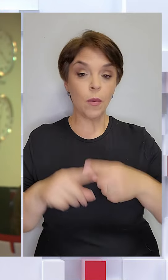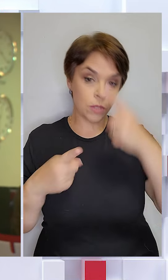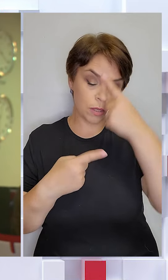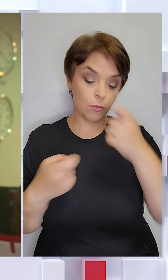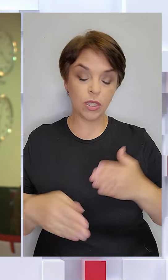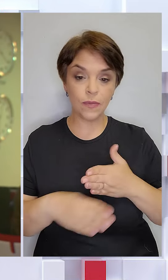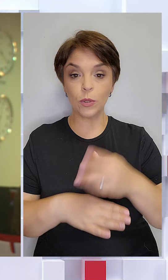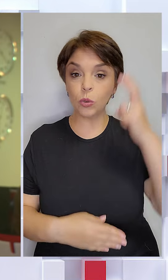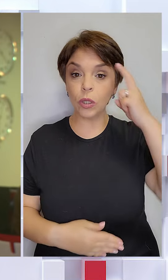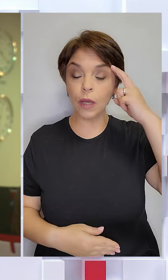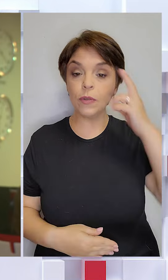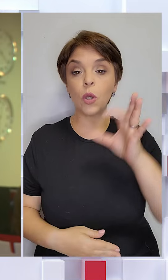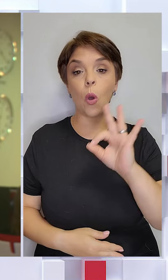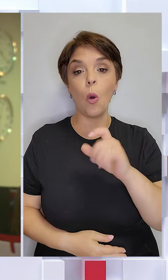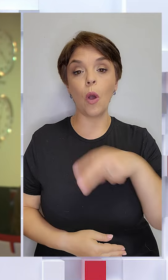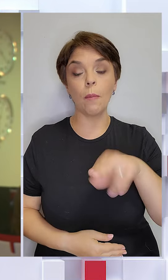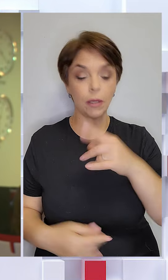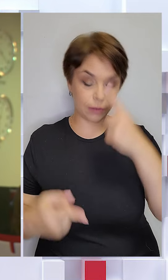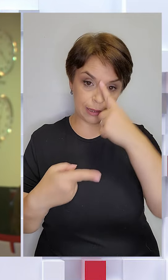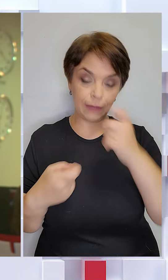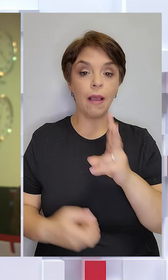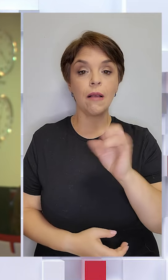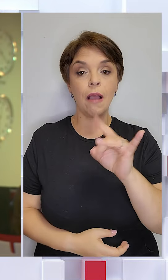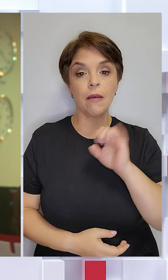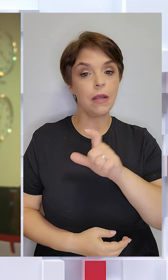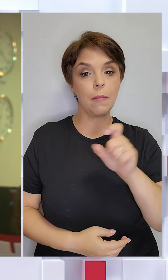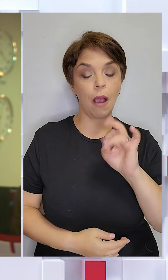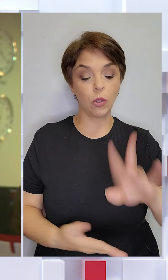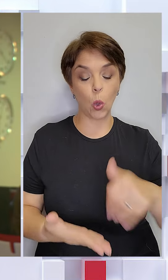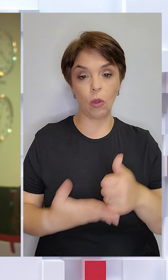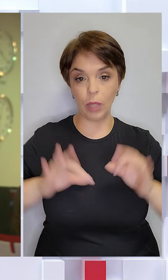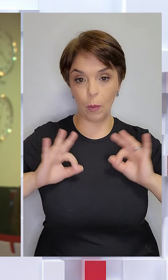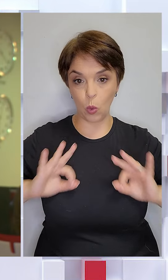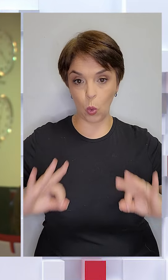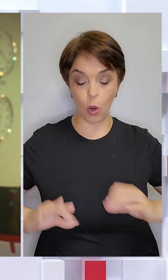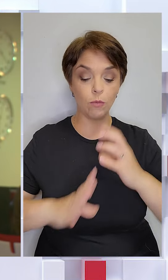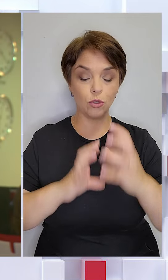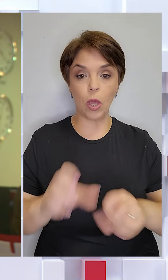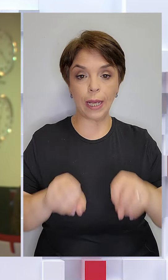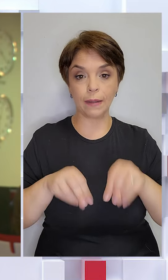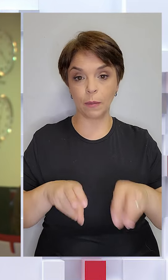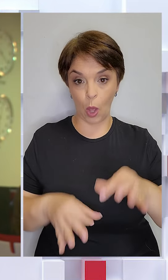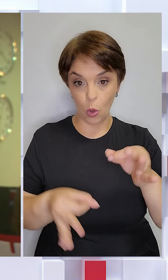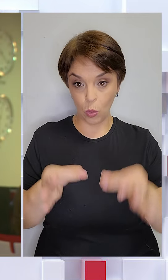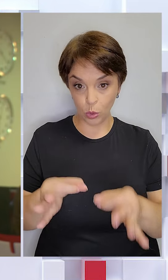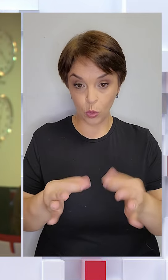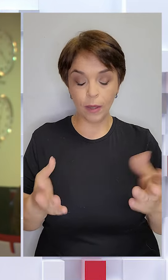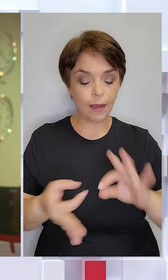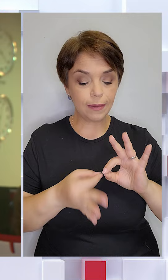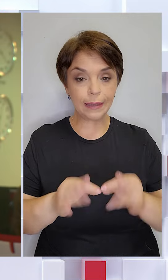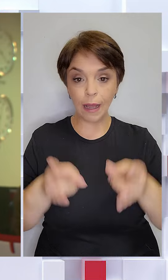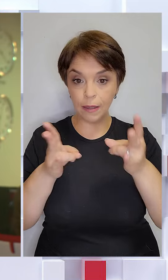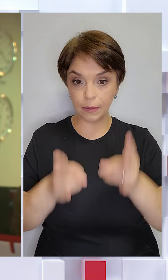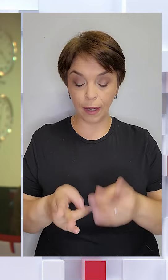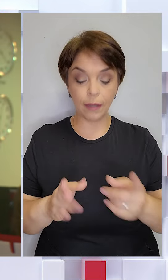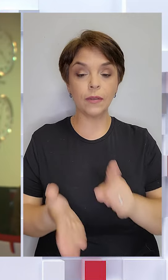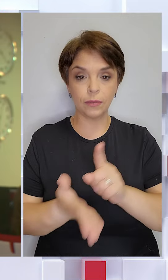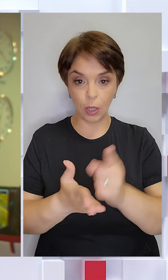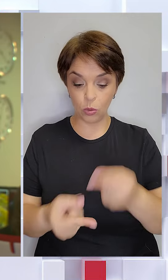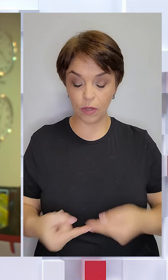під час візиту до Київського Охматдиту заявив Карім Хан, головний прокурор Міжнародного кримінального суду. Які деталі трагедії